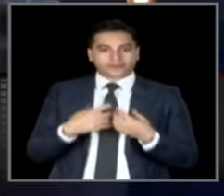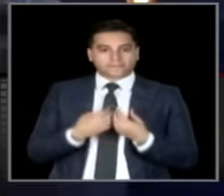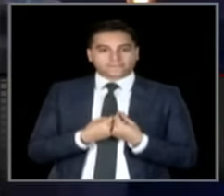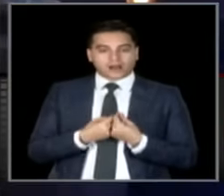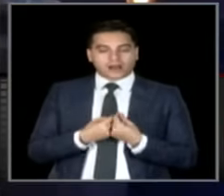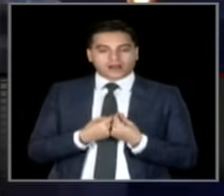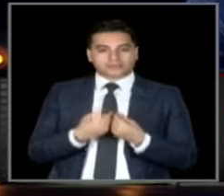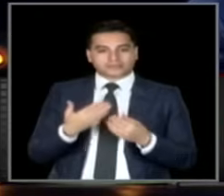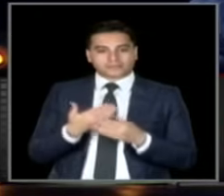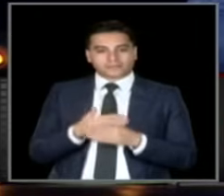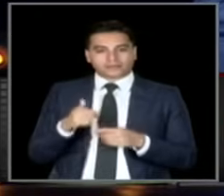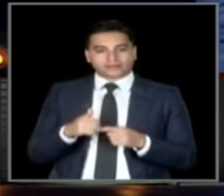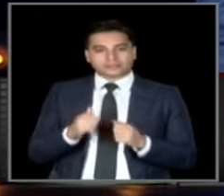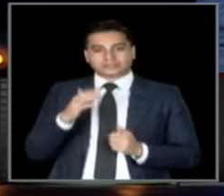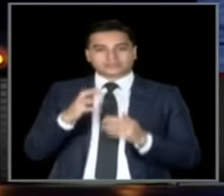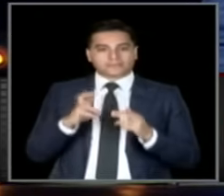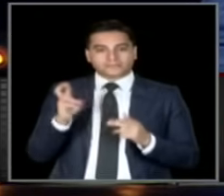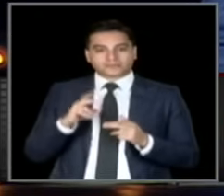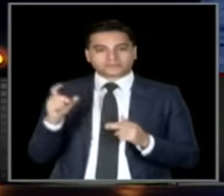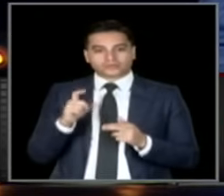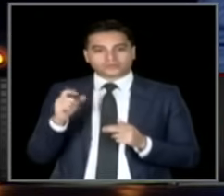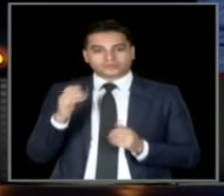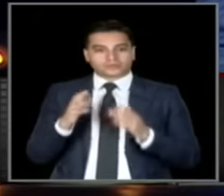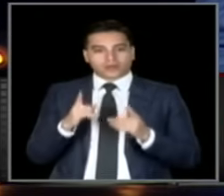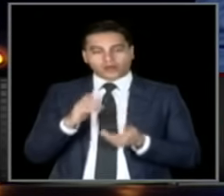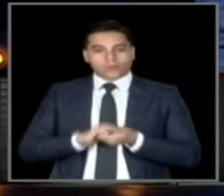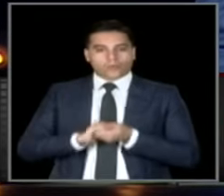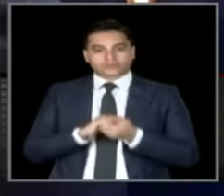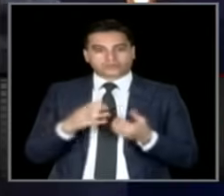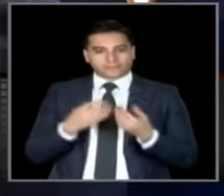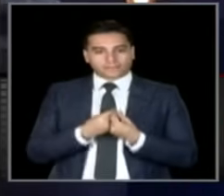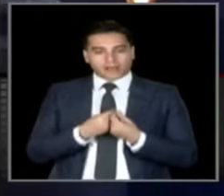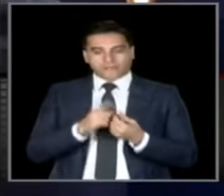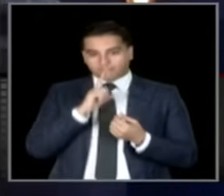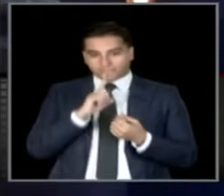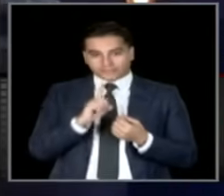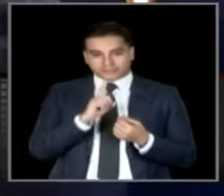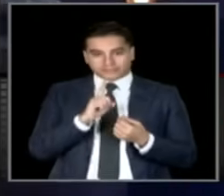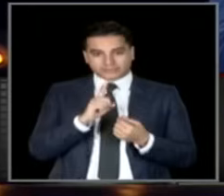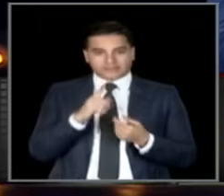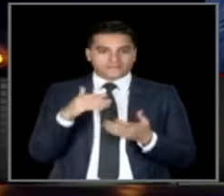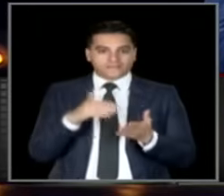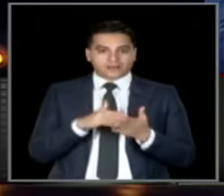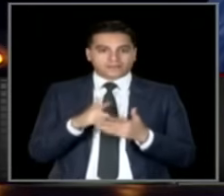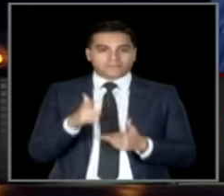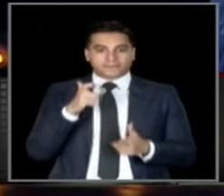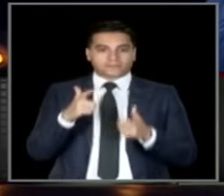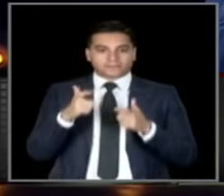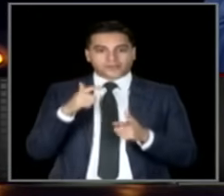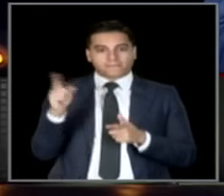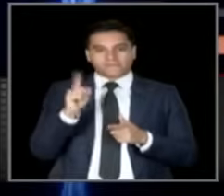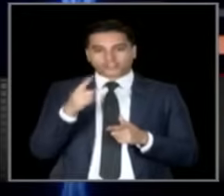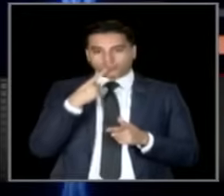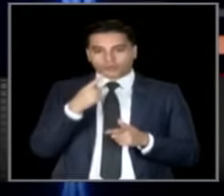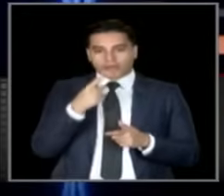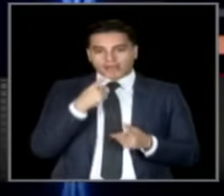الاحتلال، عشان ما يحصلش فتنة طائفية، قمة الوطنية. ولكن طبعا مع الاغتيالات ما فيش حد بيقول